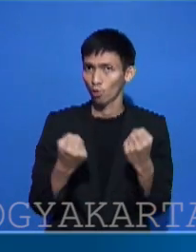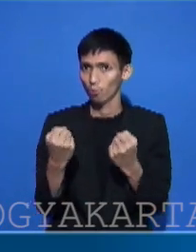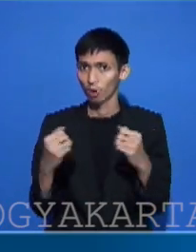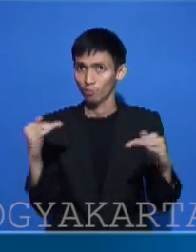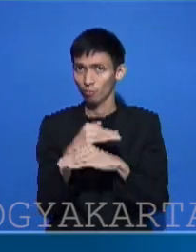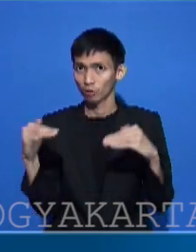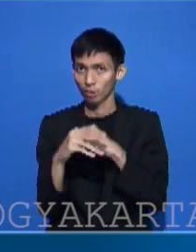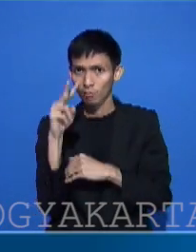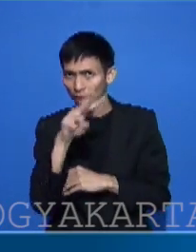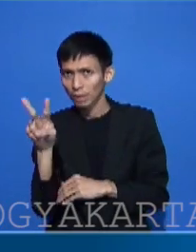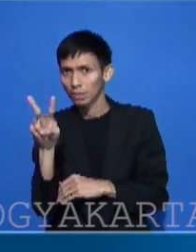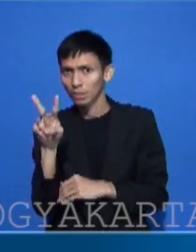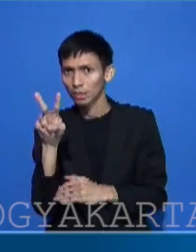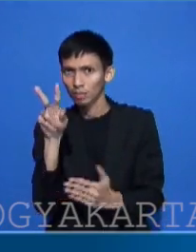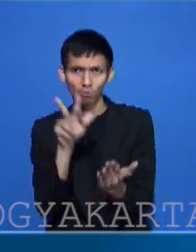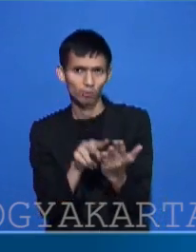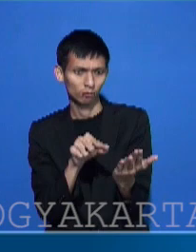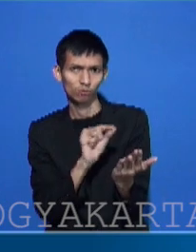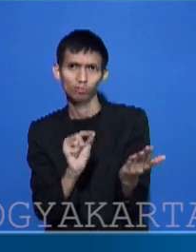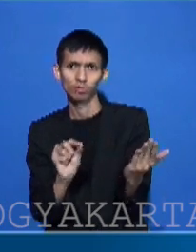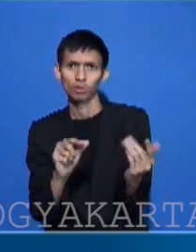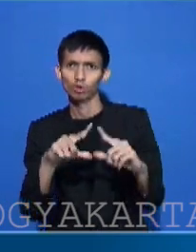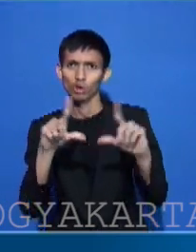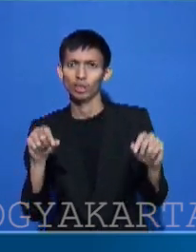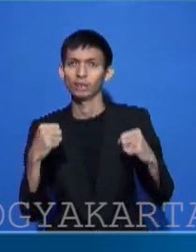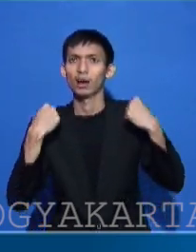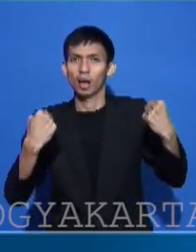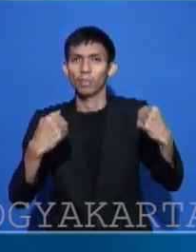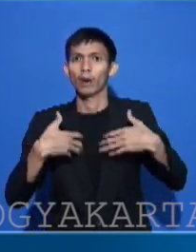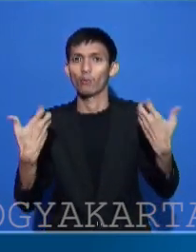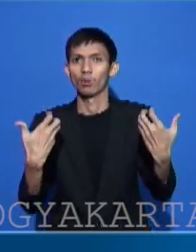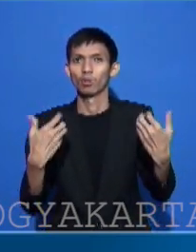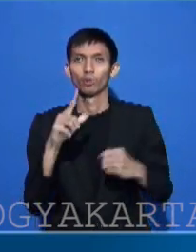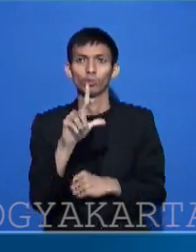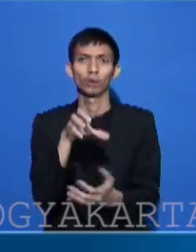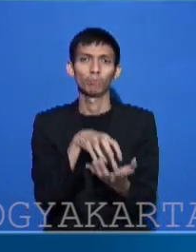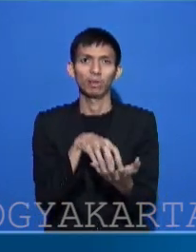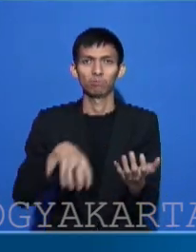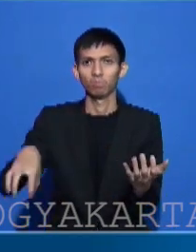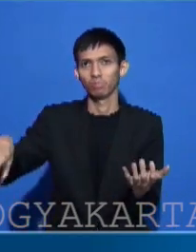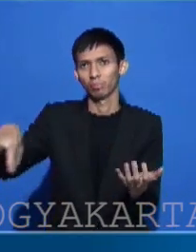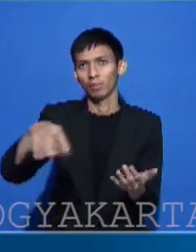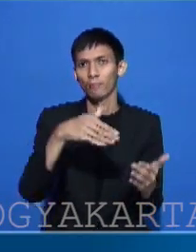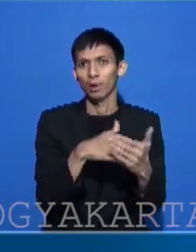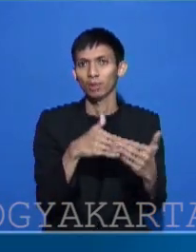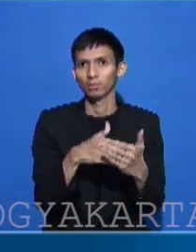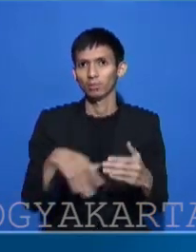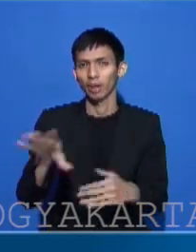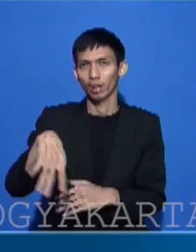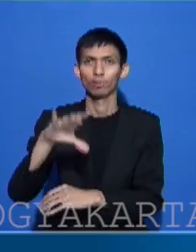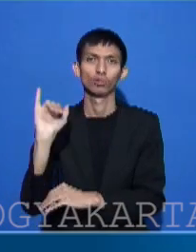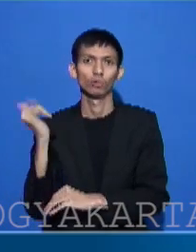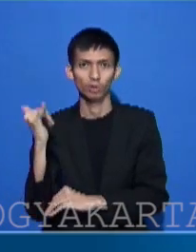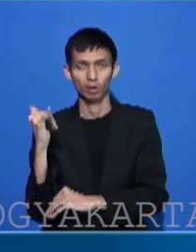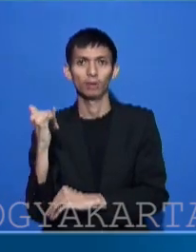legalitas, kondisi fisik, dan surat keterangan sehat hewan kurban di 7 pos lalu lintas ternak di perbatasan daerah istimewa Yogyakarta. Meski